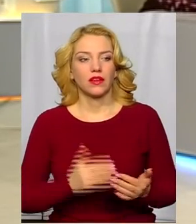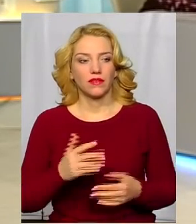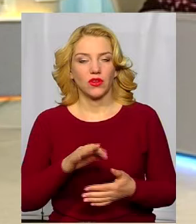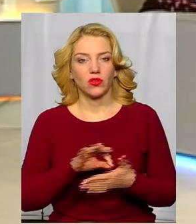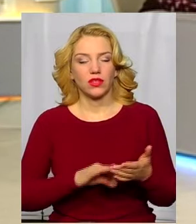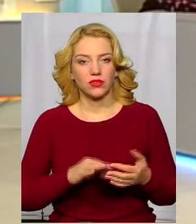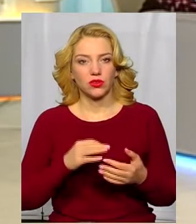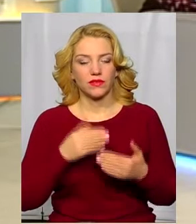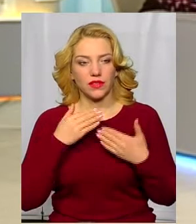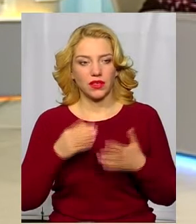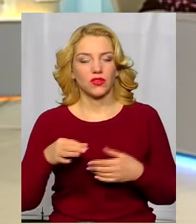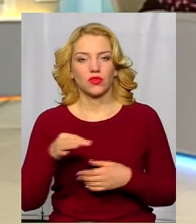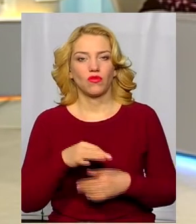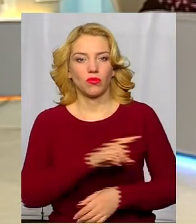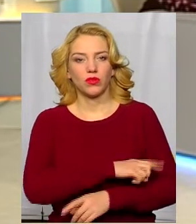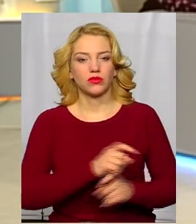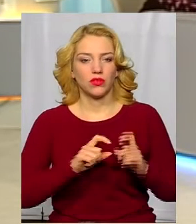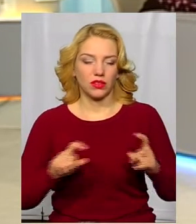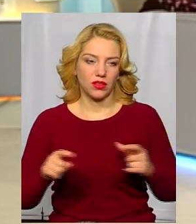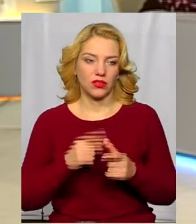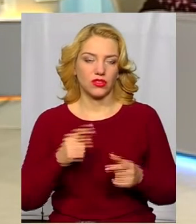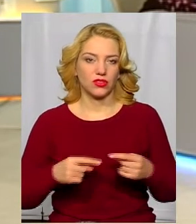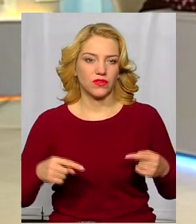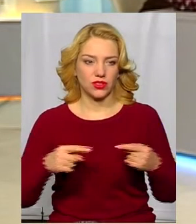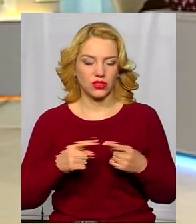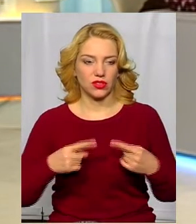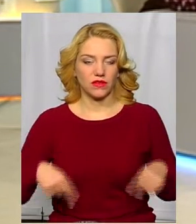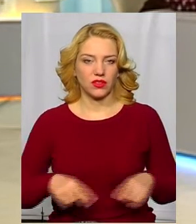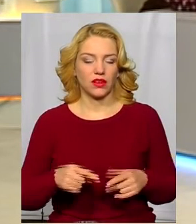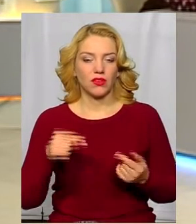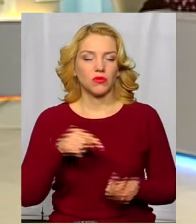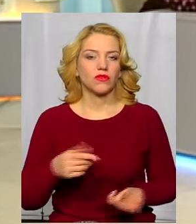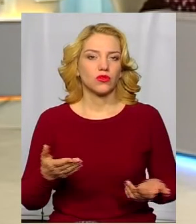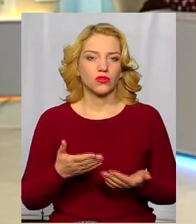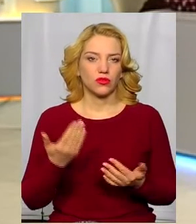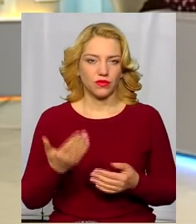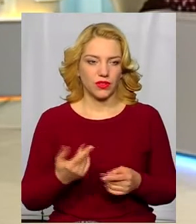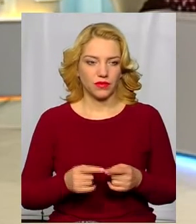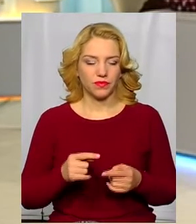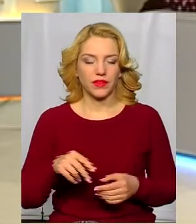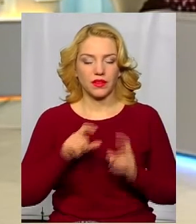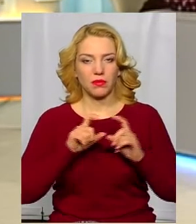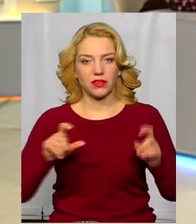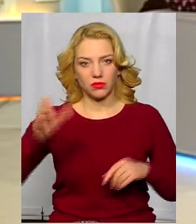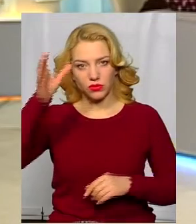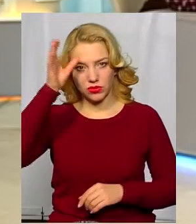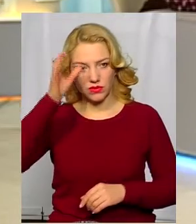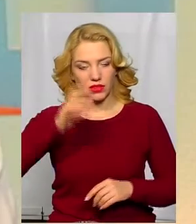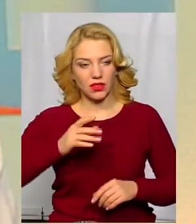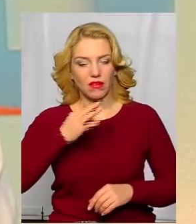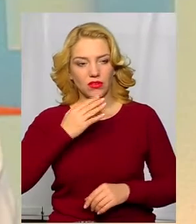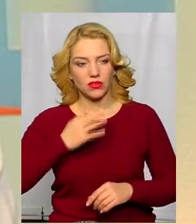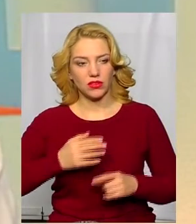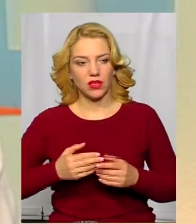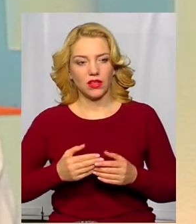обласну лікарню чи одразу у визначене відділення? Відповідно до чого ви шукаєте? Ми в департамент освіти присилаємо